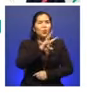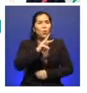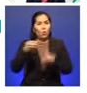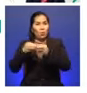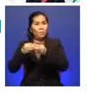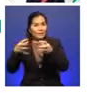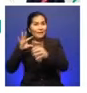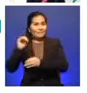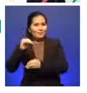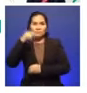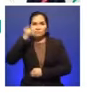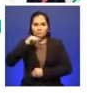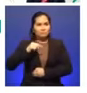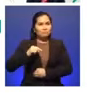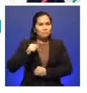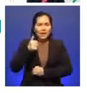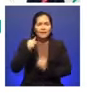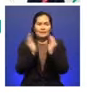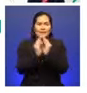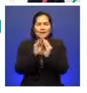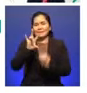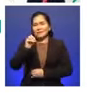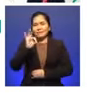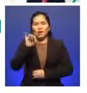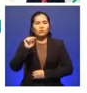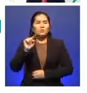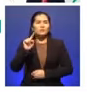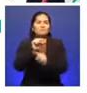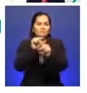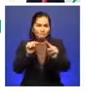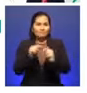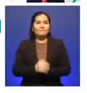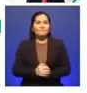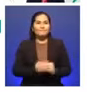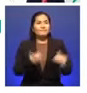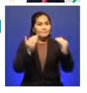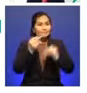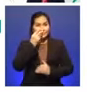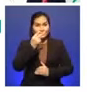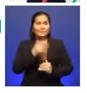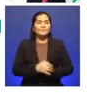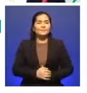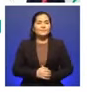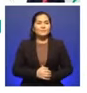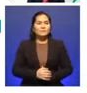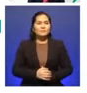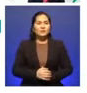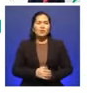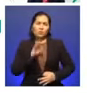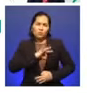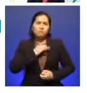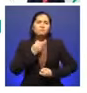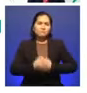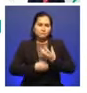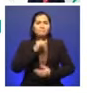ลมีทักษะการแปรงฟันอยู่ที่ 79.1 ค่ะสไลด์ต่อไปเลยค่ะเขาสะท้อนความรู้สึก